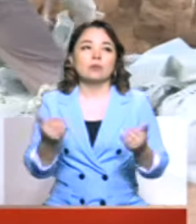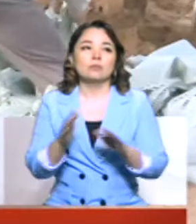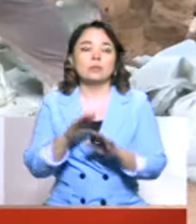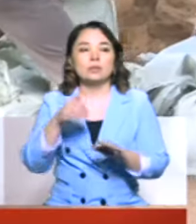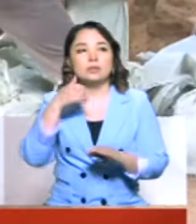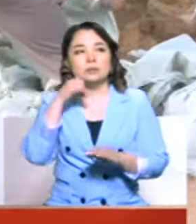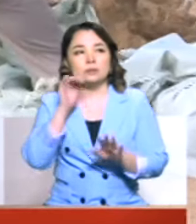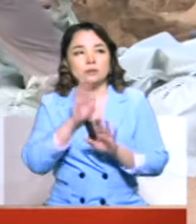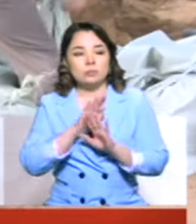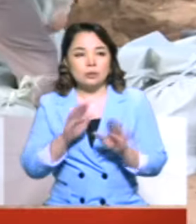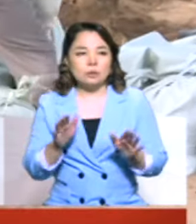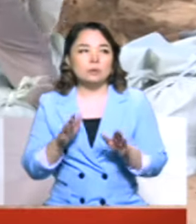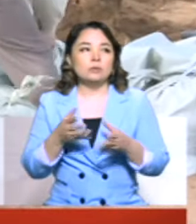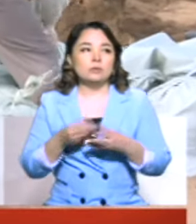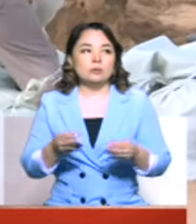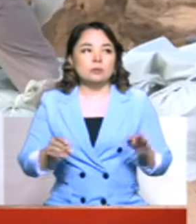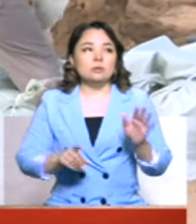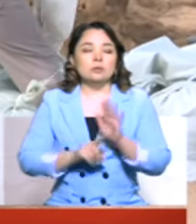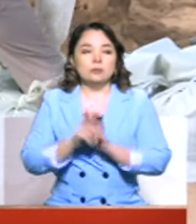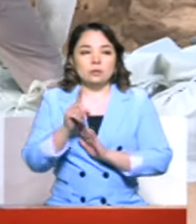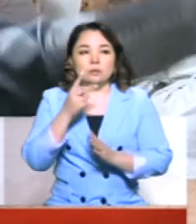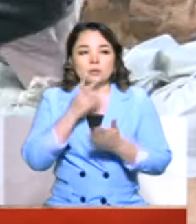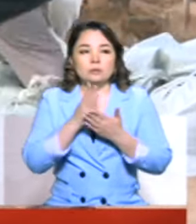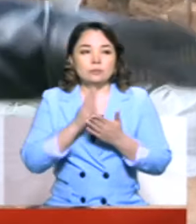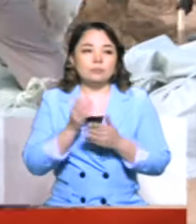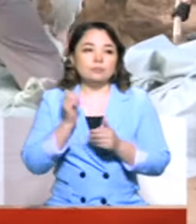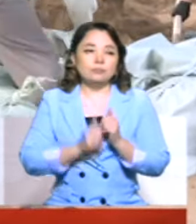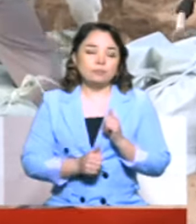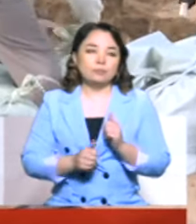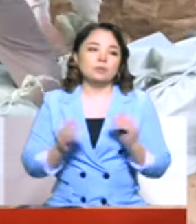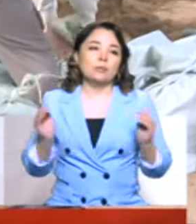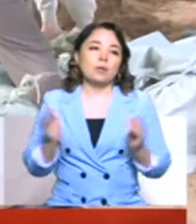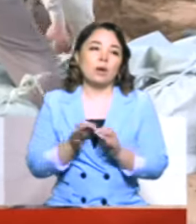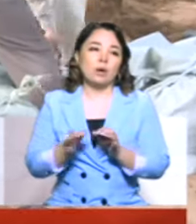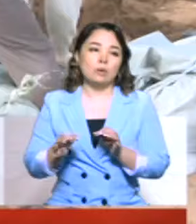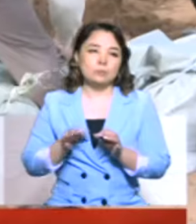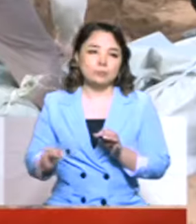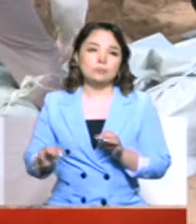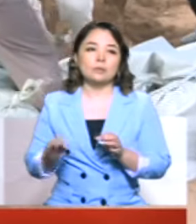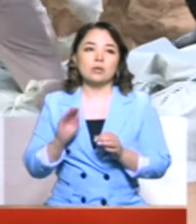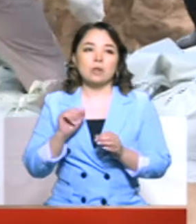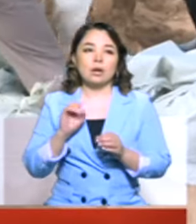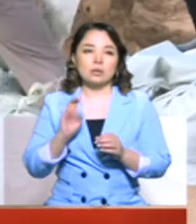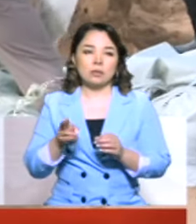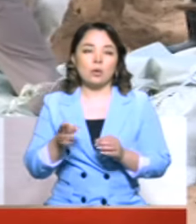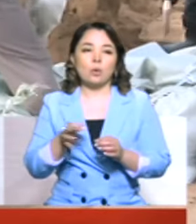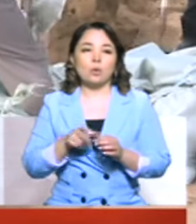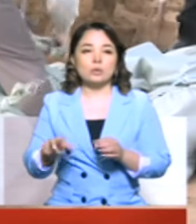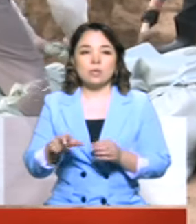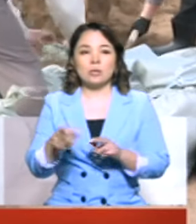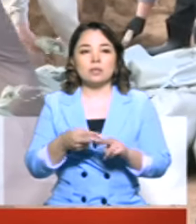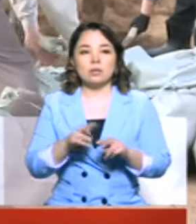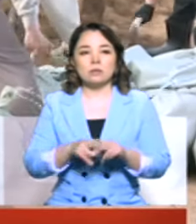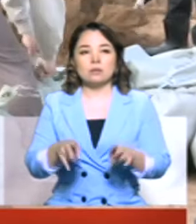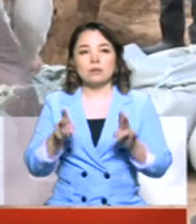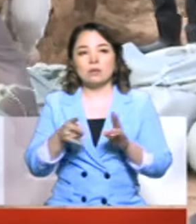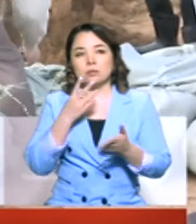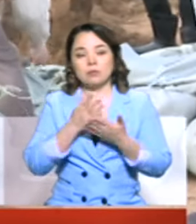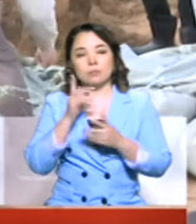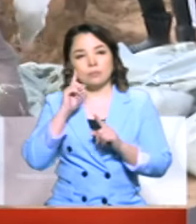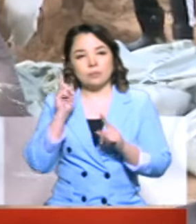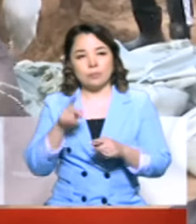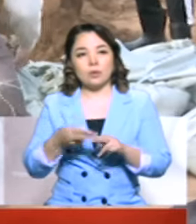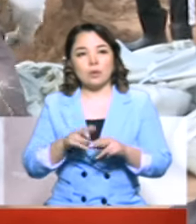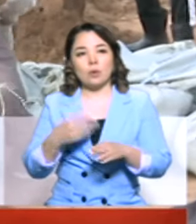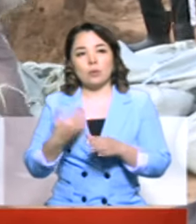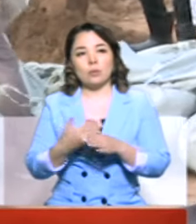емес, көптен басталған заттар ғой. Қышаған ауданында мына жерден жайық өзені ең үлкен апатты жағдай дегенсің. Сол